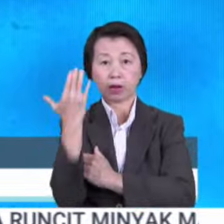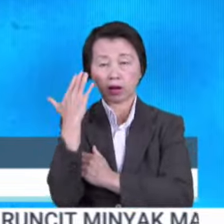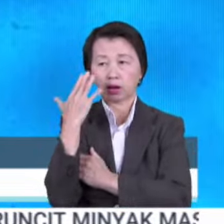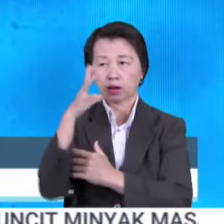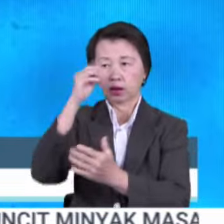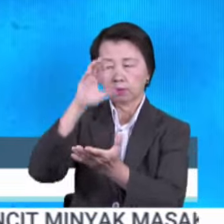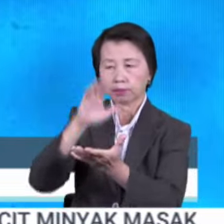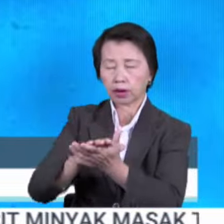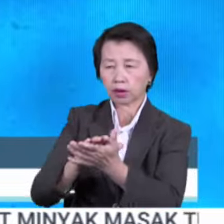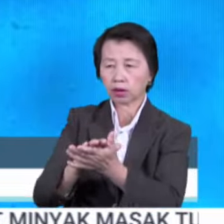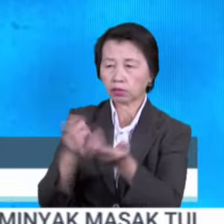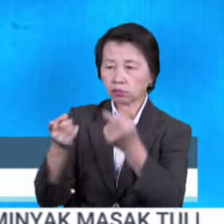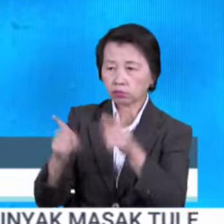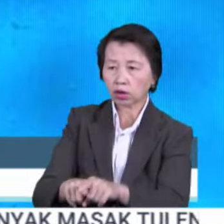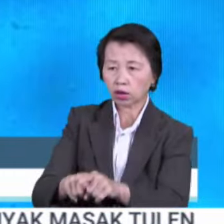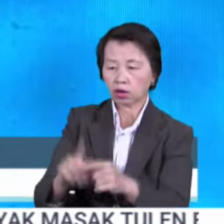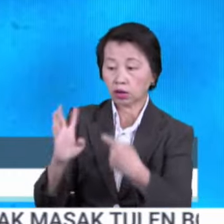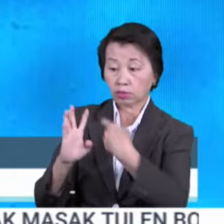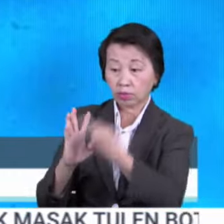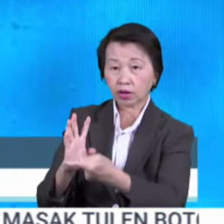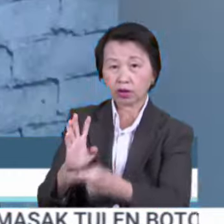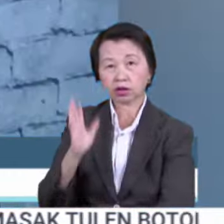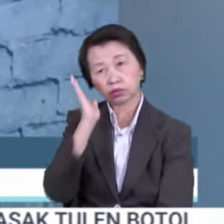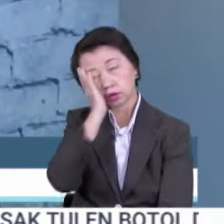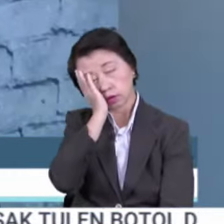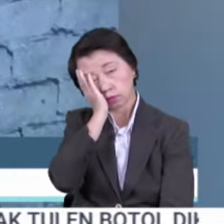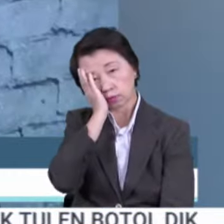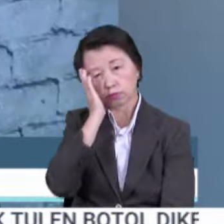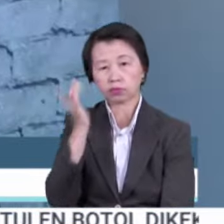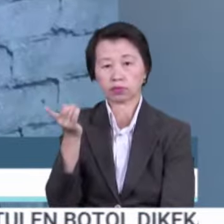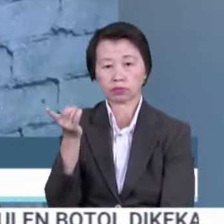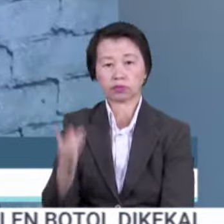terjadi ketika mereka sedang tidur